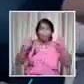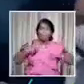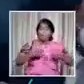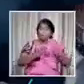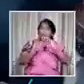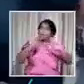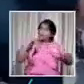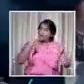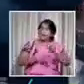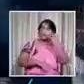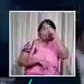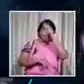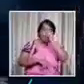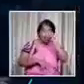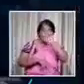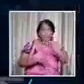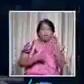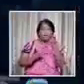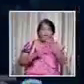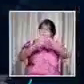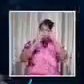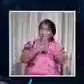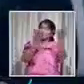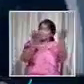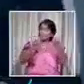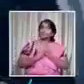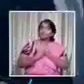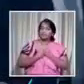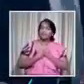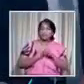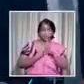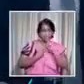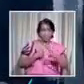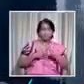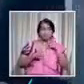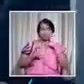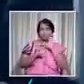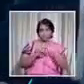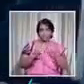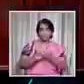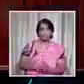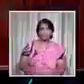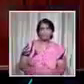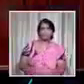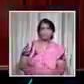Horakan kerupuk, salah di kanan telah bawa dengan kini kai, mepan widi.